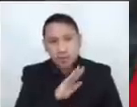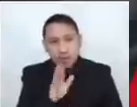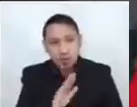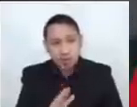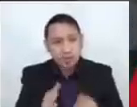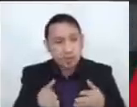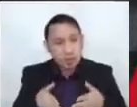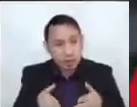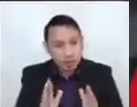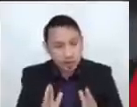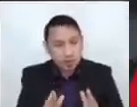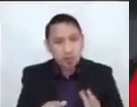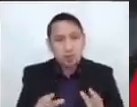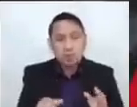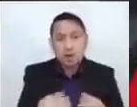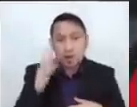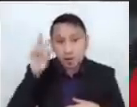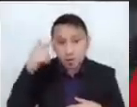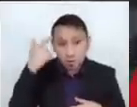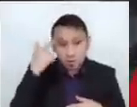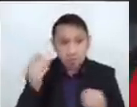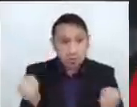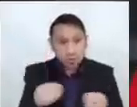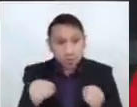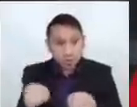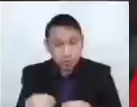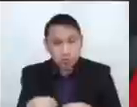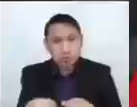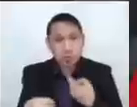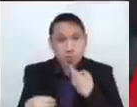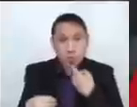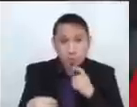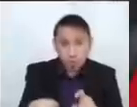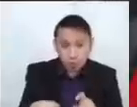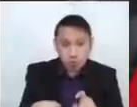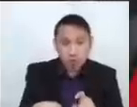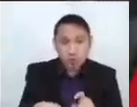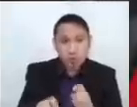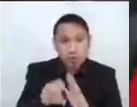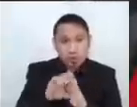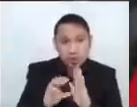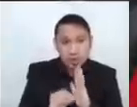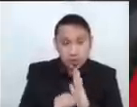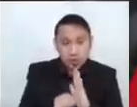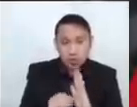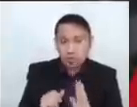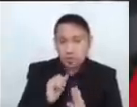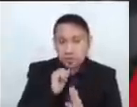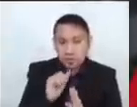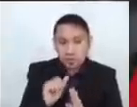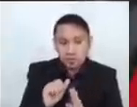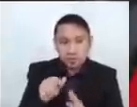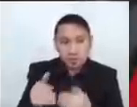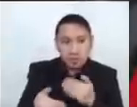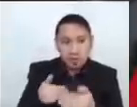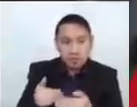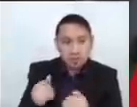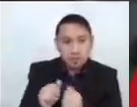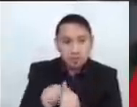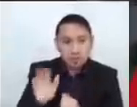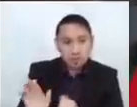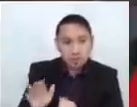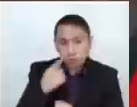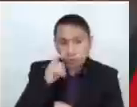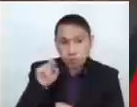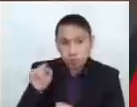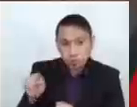agencies na maggawa ng utos o executive order na hindi dumadaan sa iyo kasi abogado ka nila. Mm-hmm.